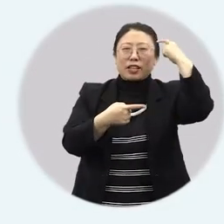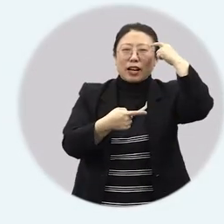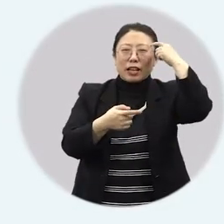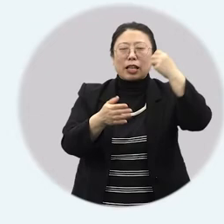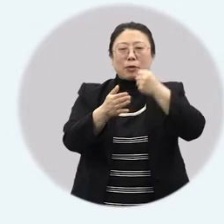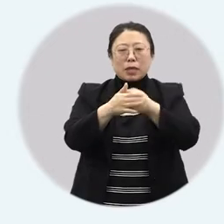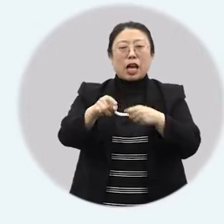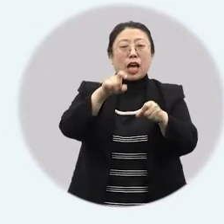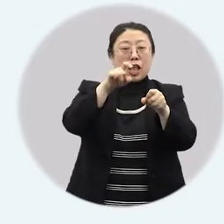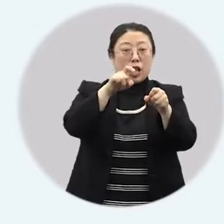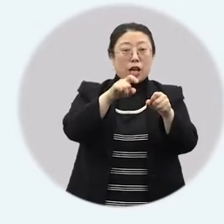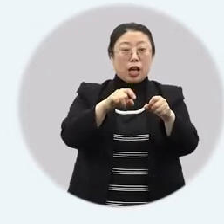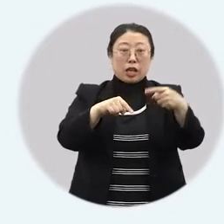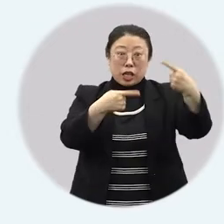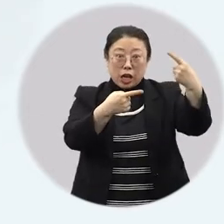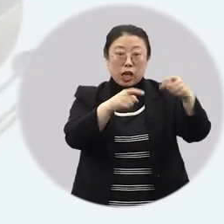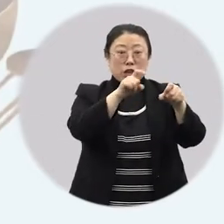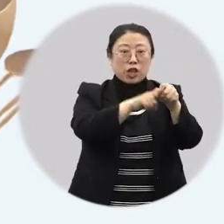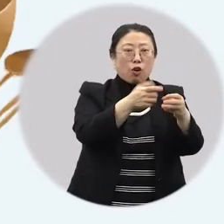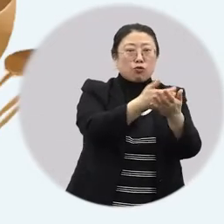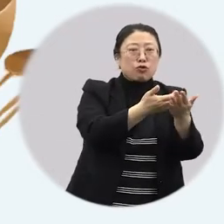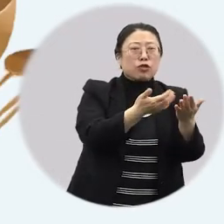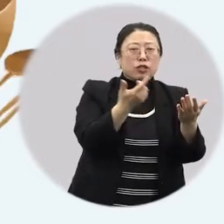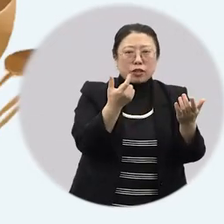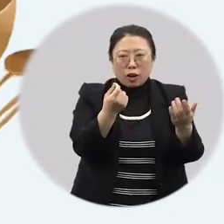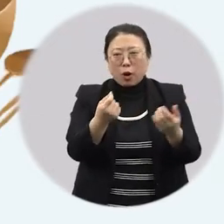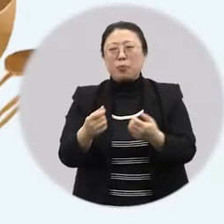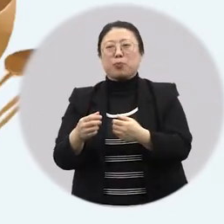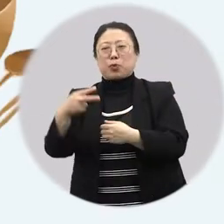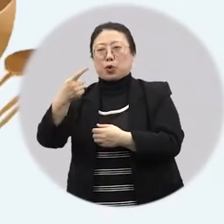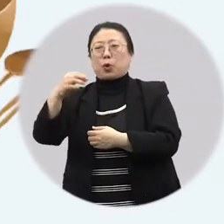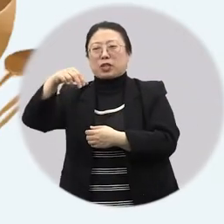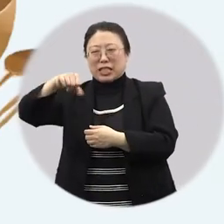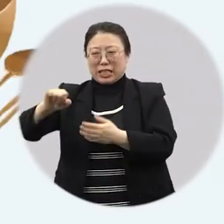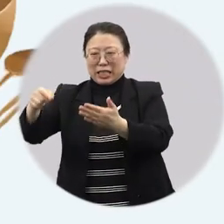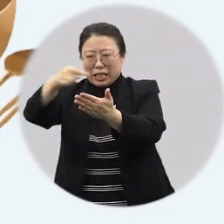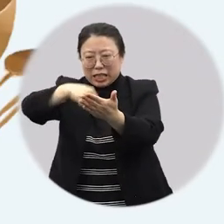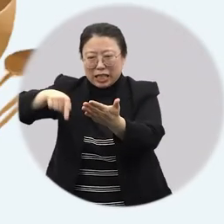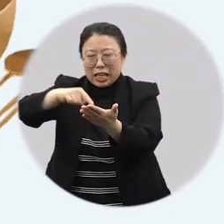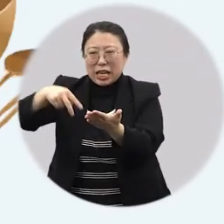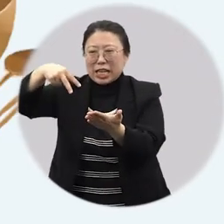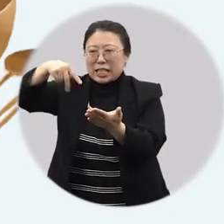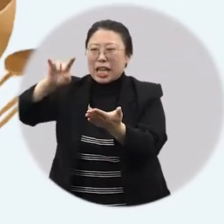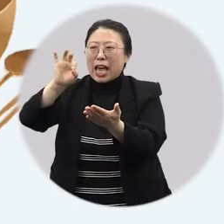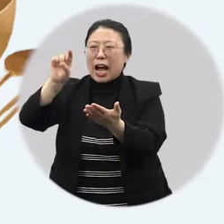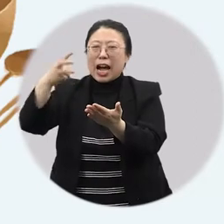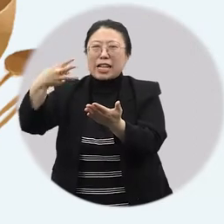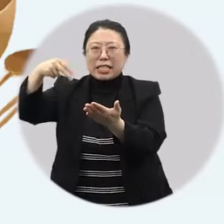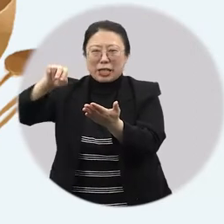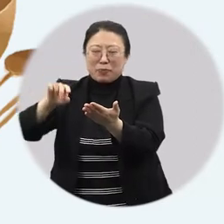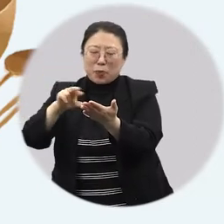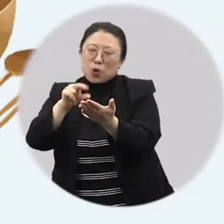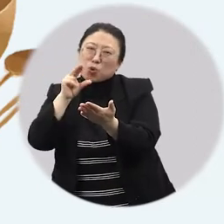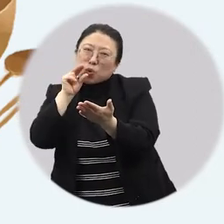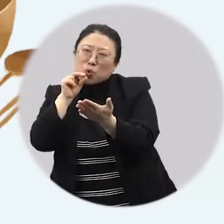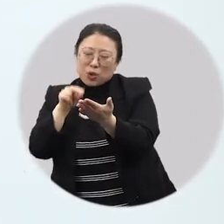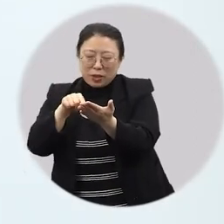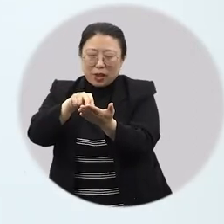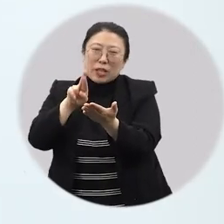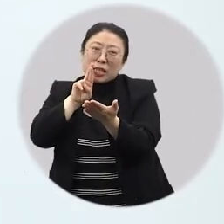설날에 떡국을 먹는 것처럼 동지에는 팥죽에든 새알심을 먹어야 나이 한 살을 더 먹게 된다고